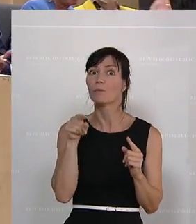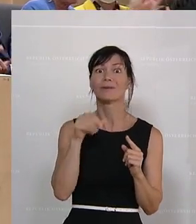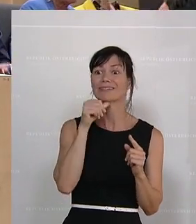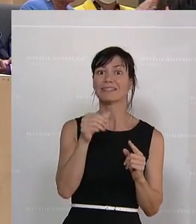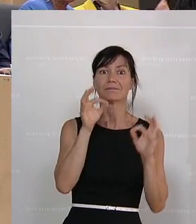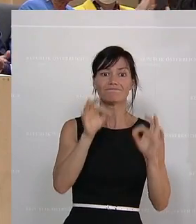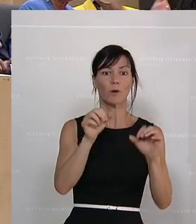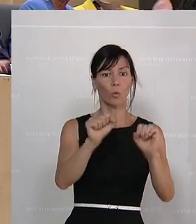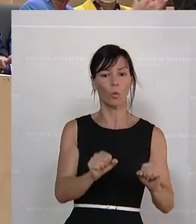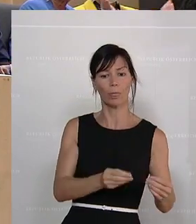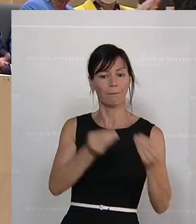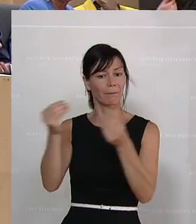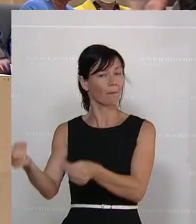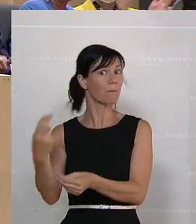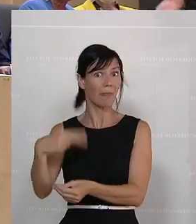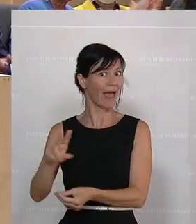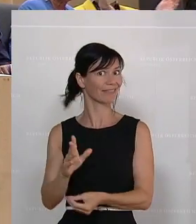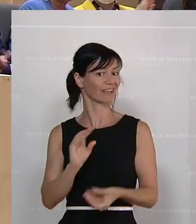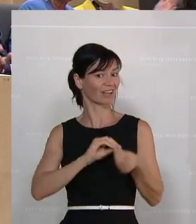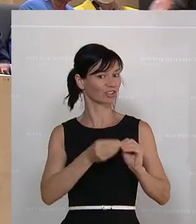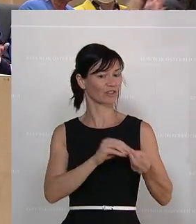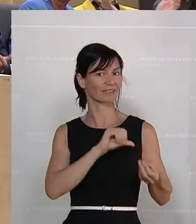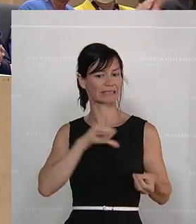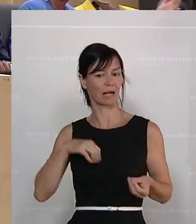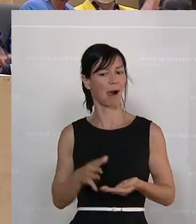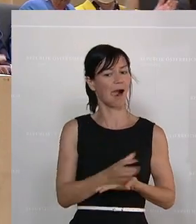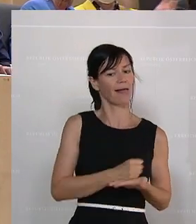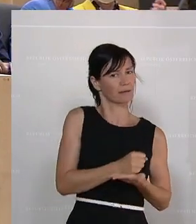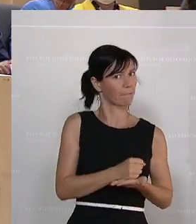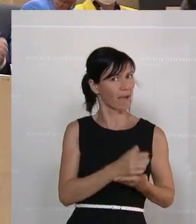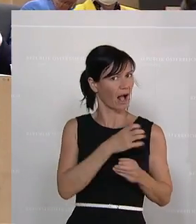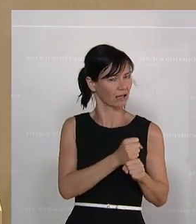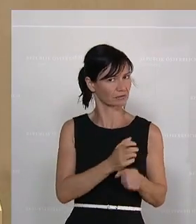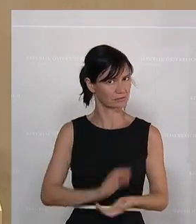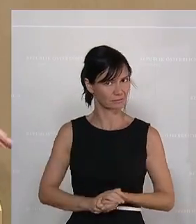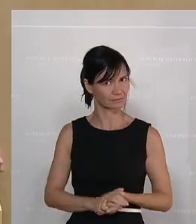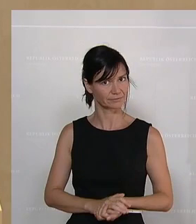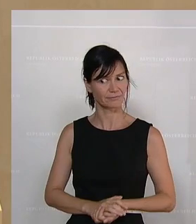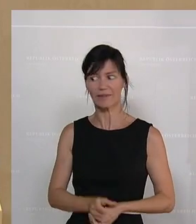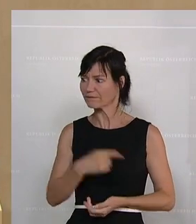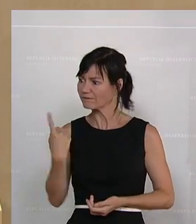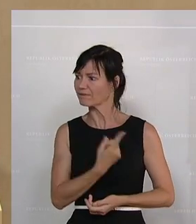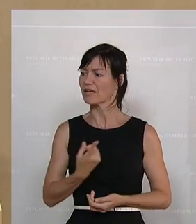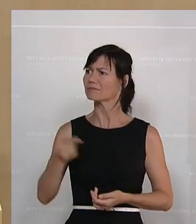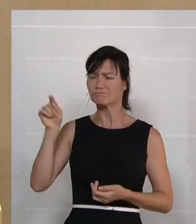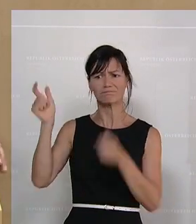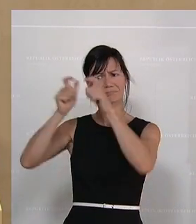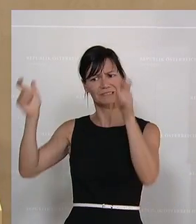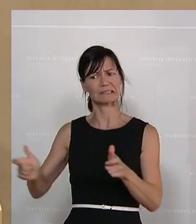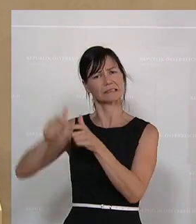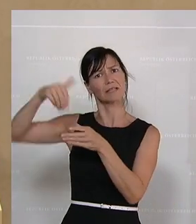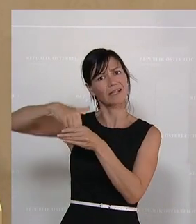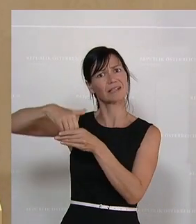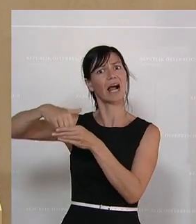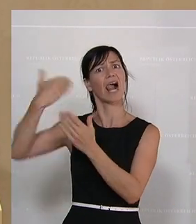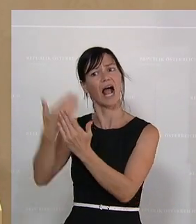vorschlägen diesen ökonomischen wir beschließen geld das direkt zu den menschen kommt